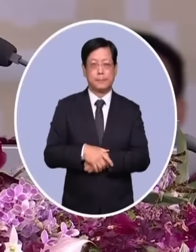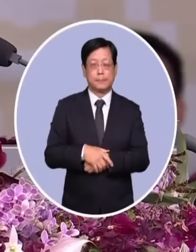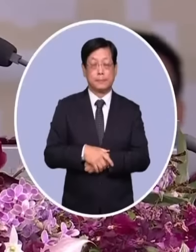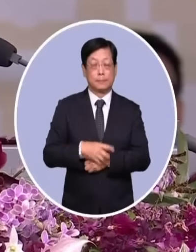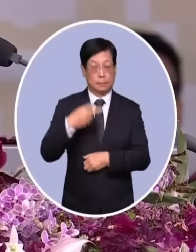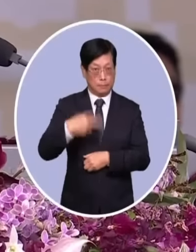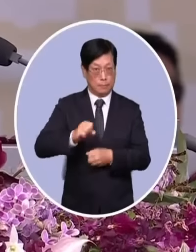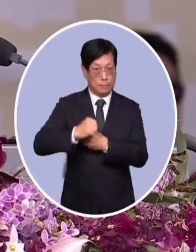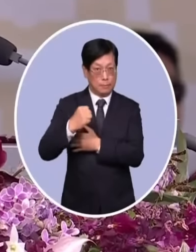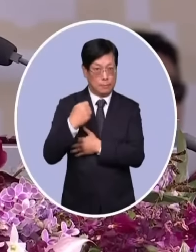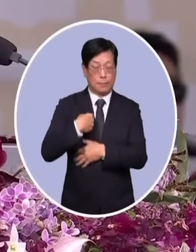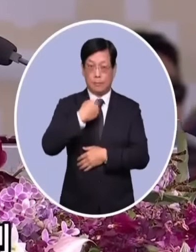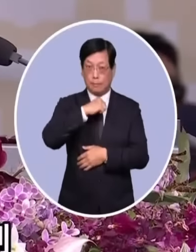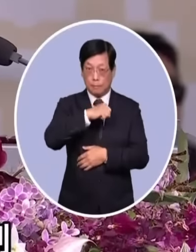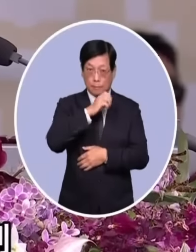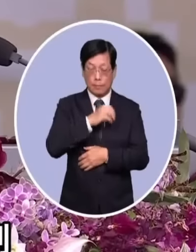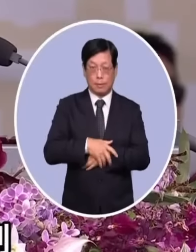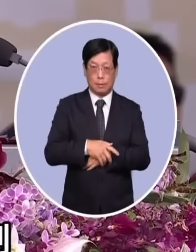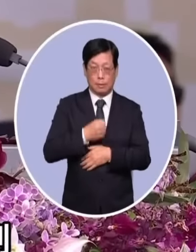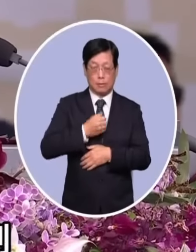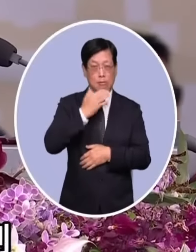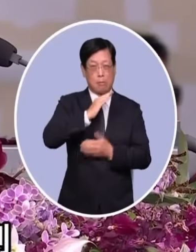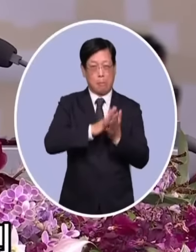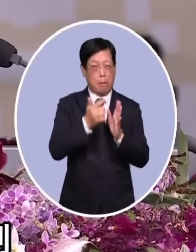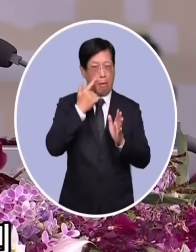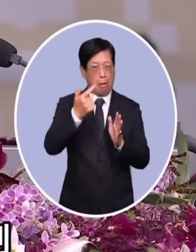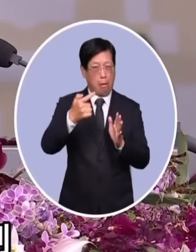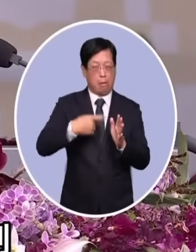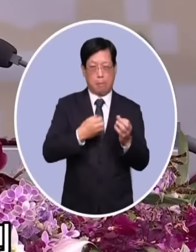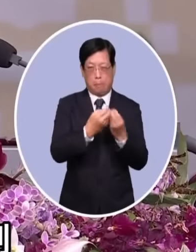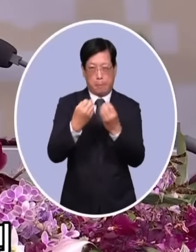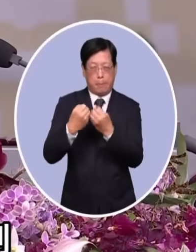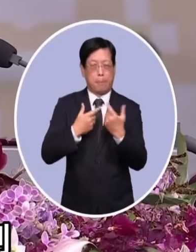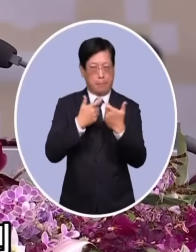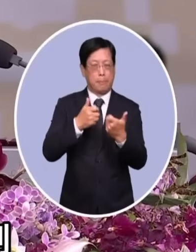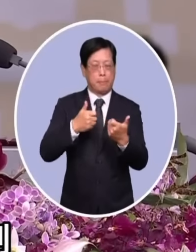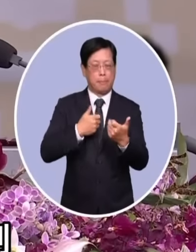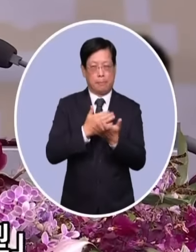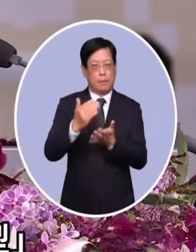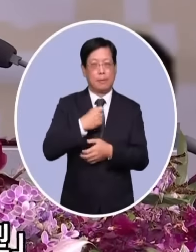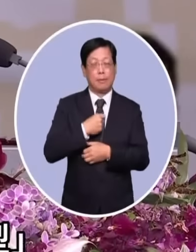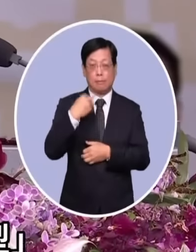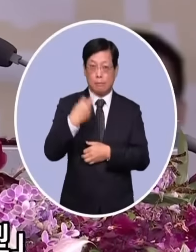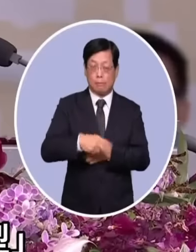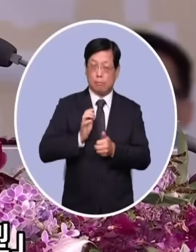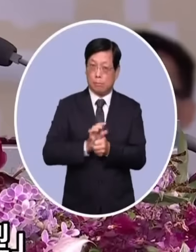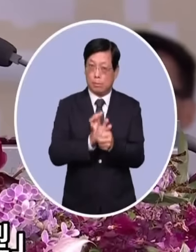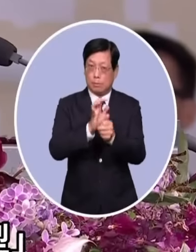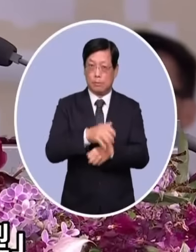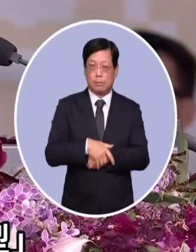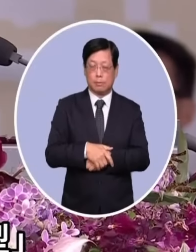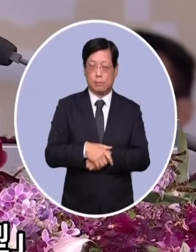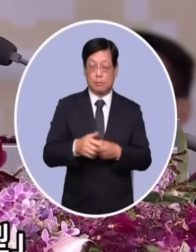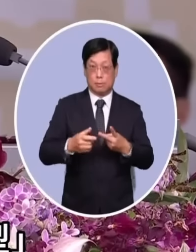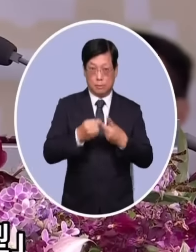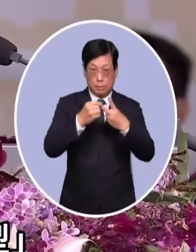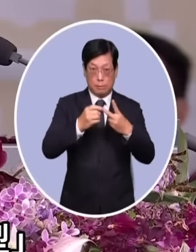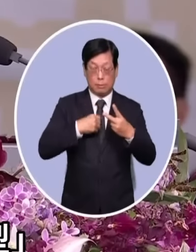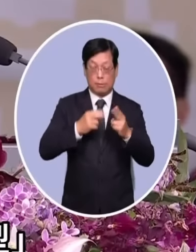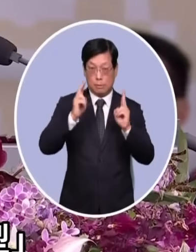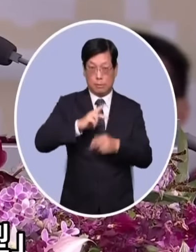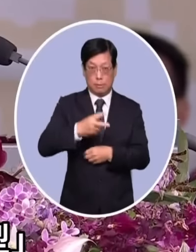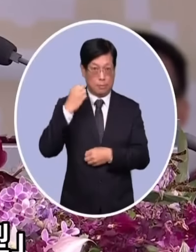们要强化台湾因应极端气候风险的调适机制，更会持续推动第二次能